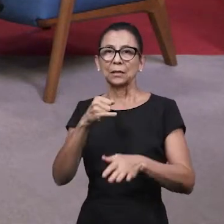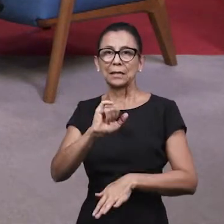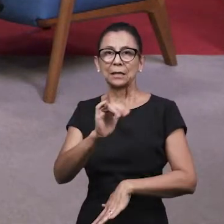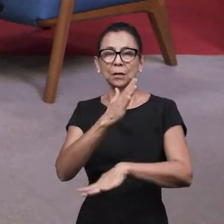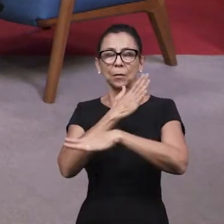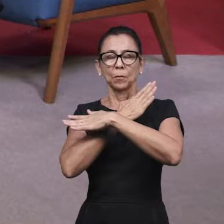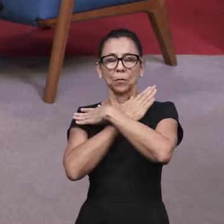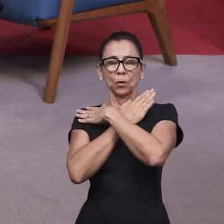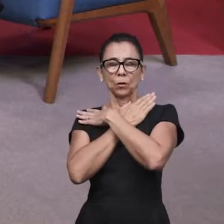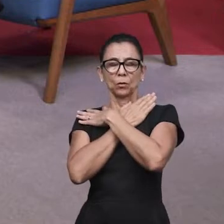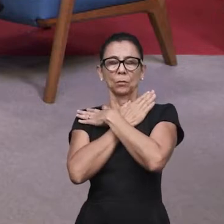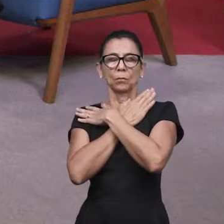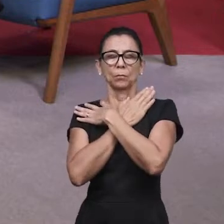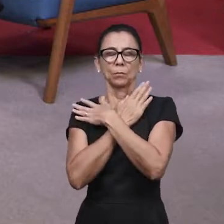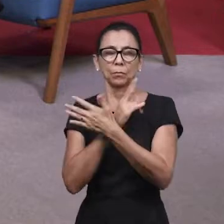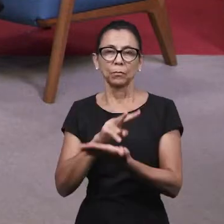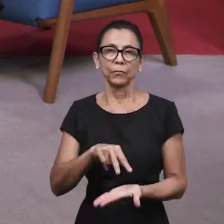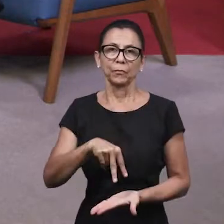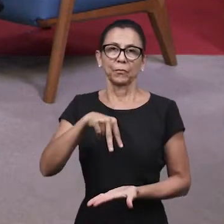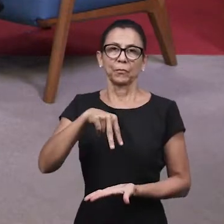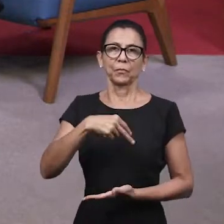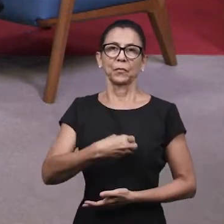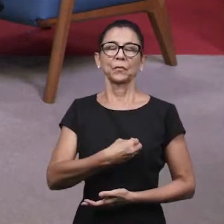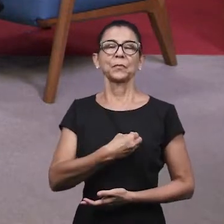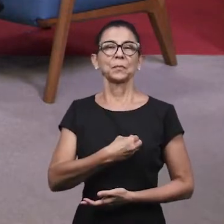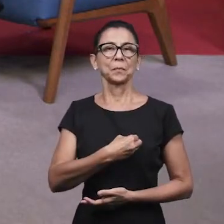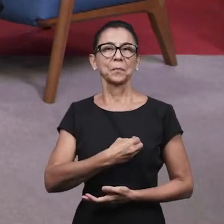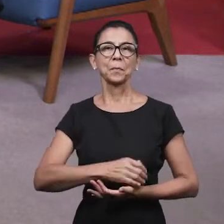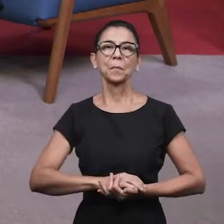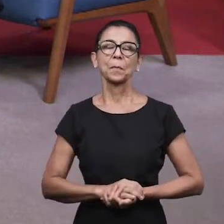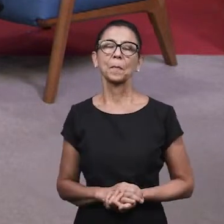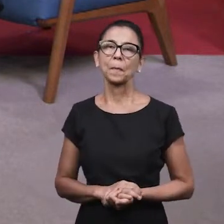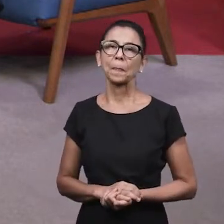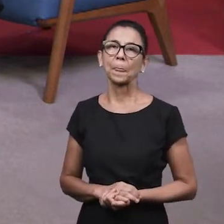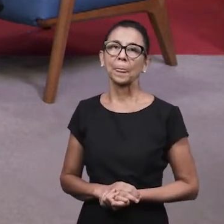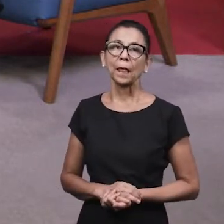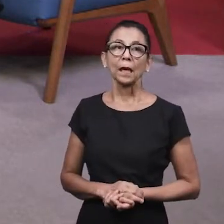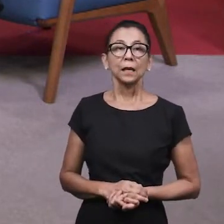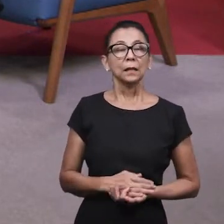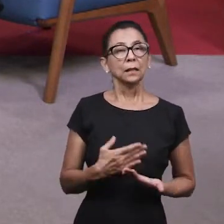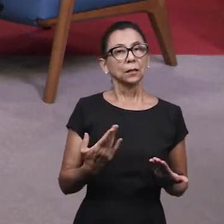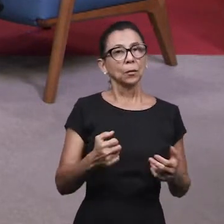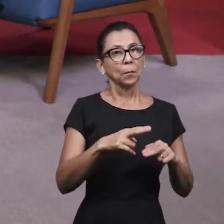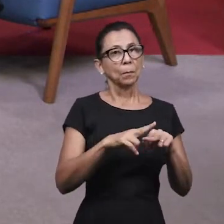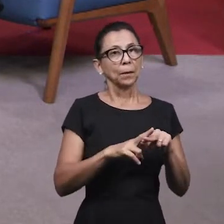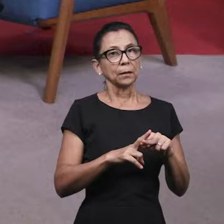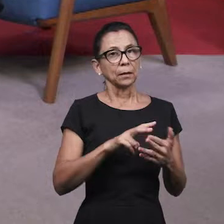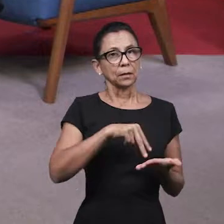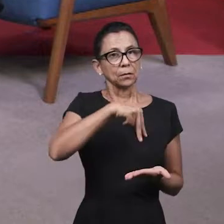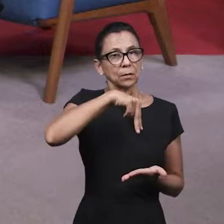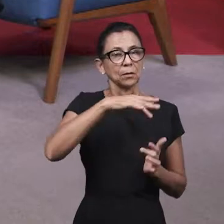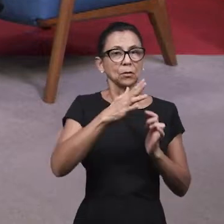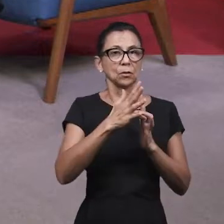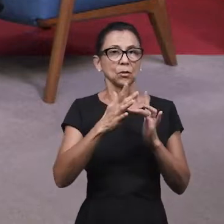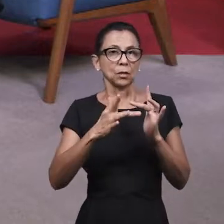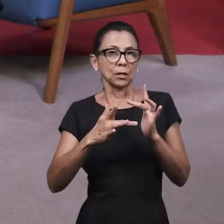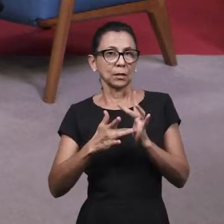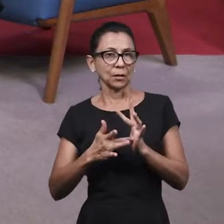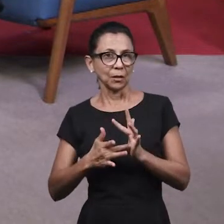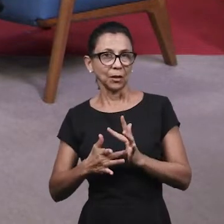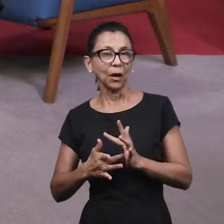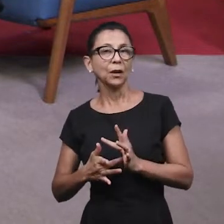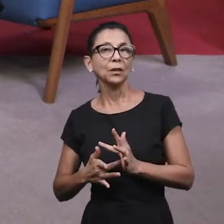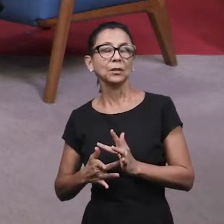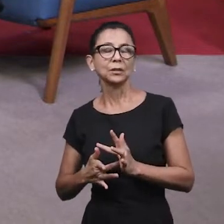du Seigneur Jésus, comme tu as dit, l'homme aussi ressuscitera de la mort et